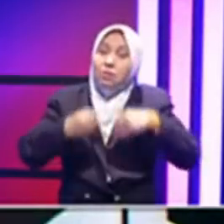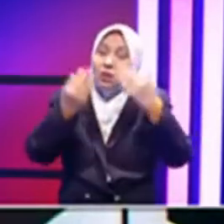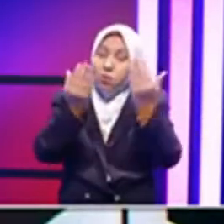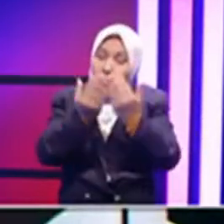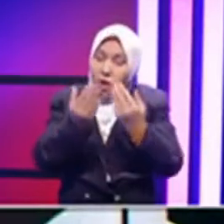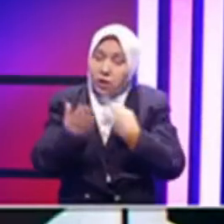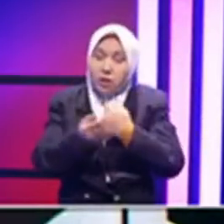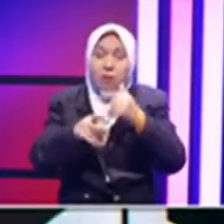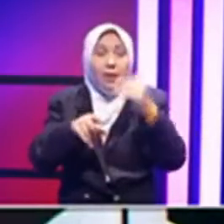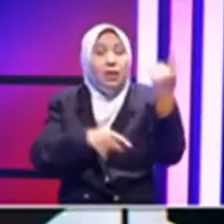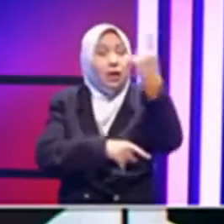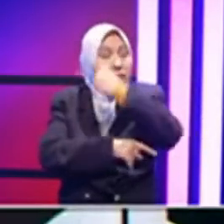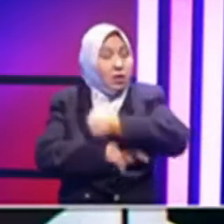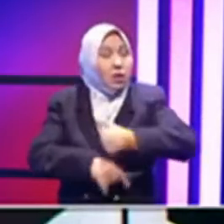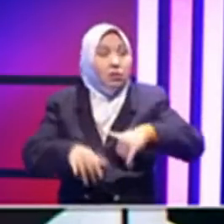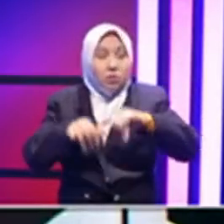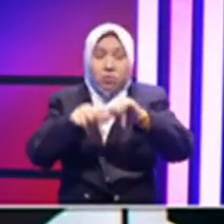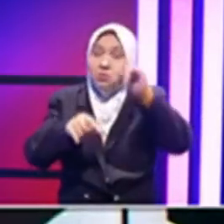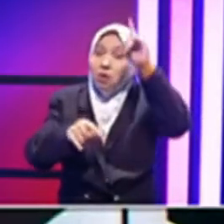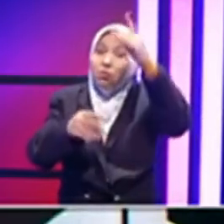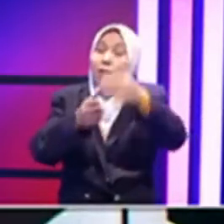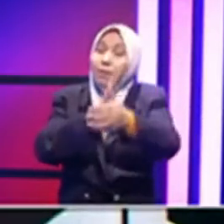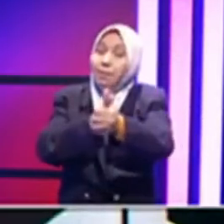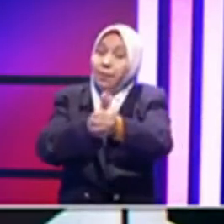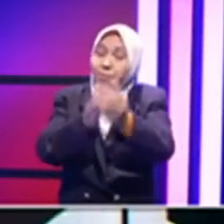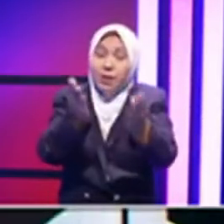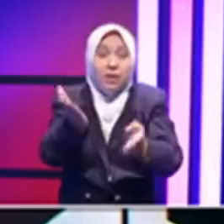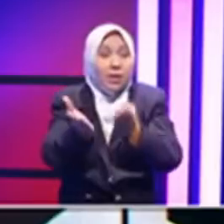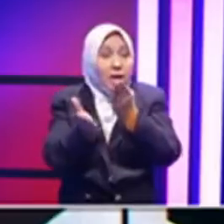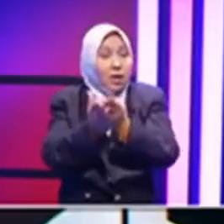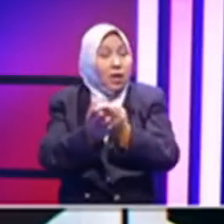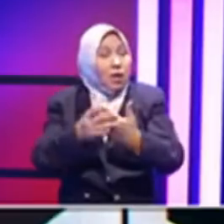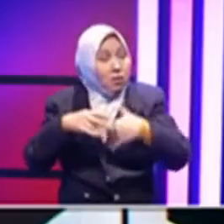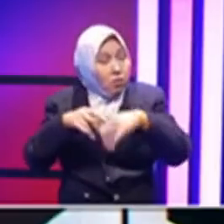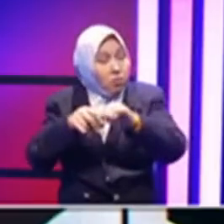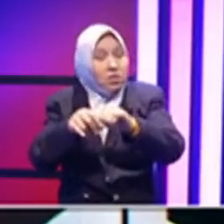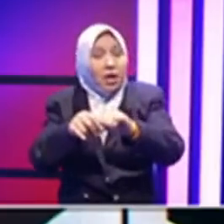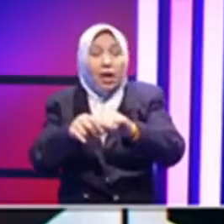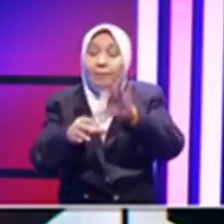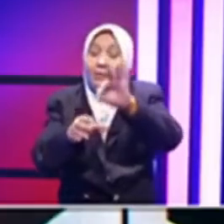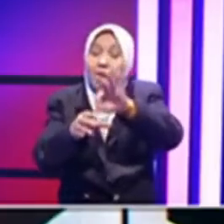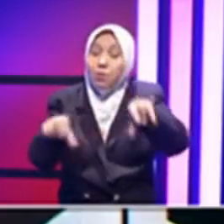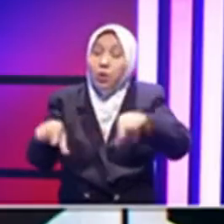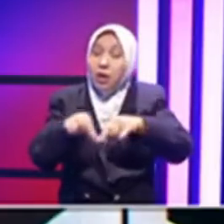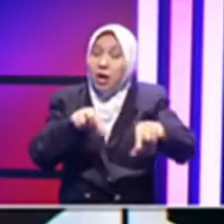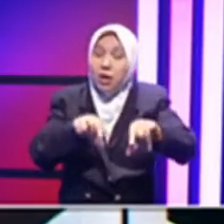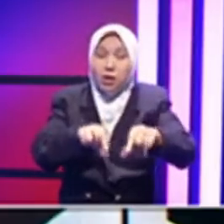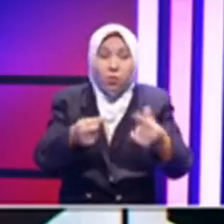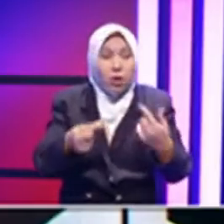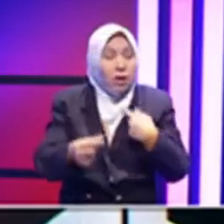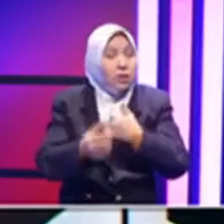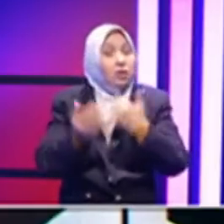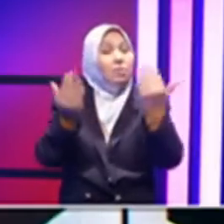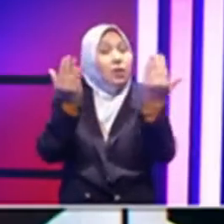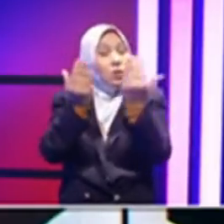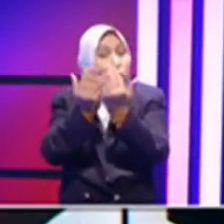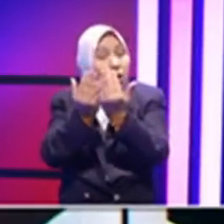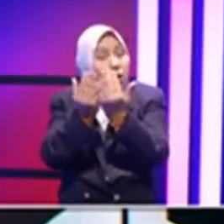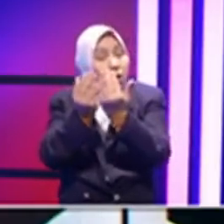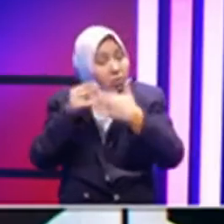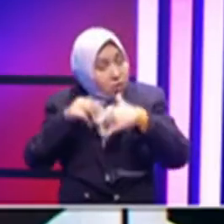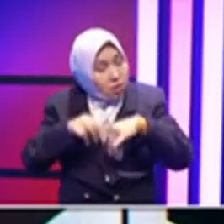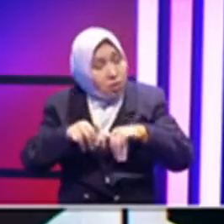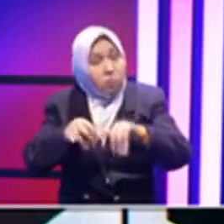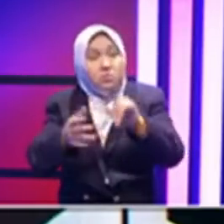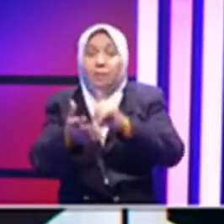kita pada hari ini, agar terus Allah memimpin hidayah. Dan teruskan tuan-tuan bersama dalam tabung gerakan Al-Quran, kita mendoakan terus